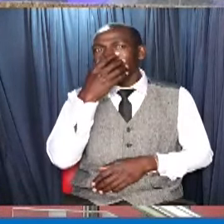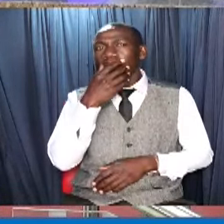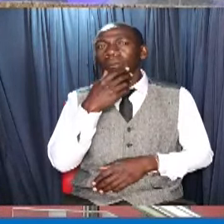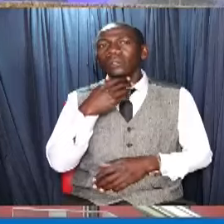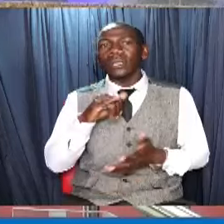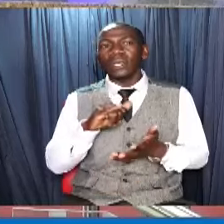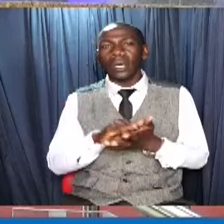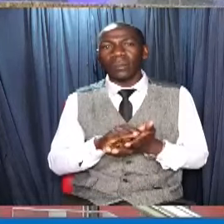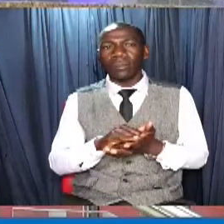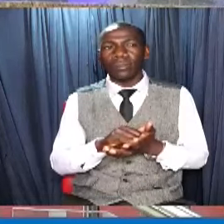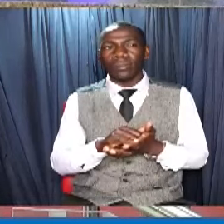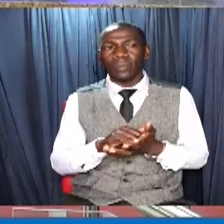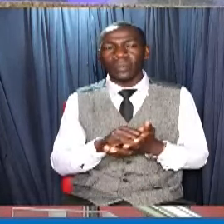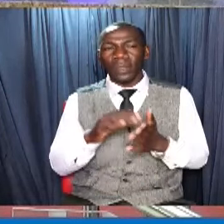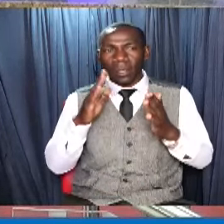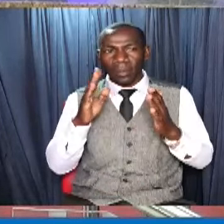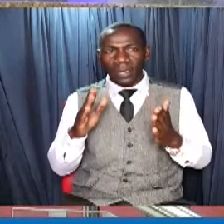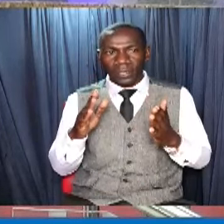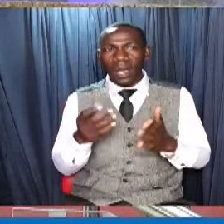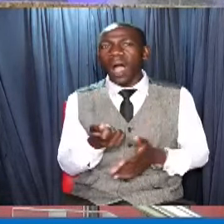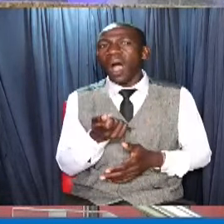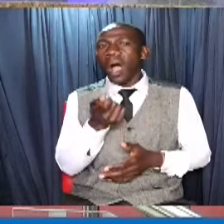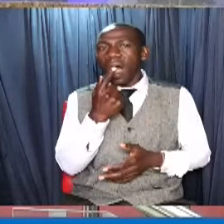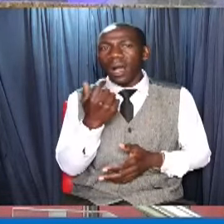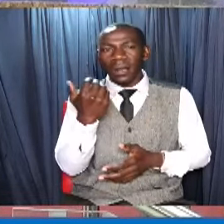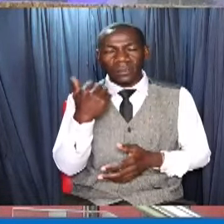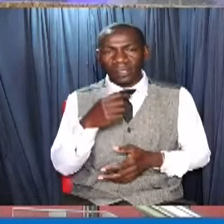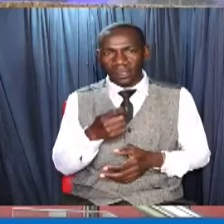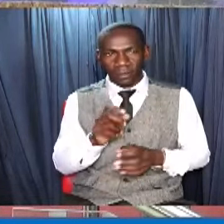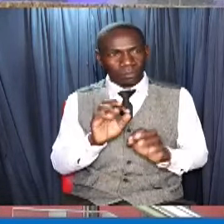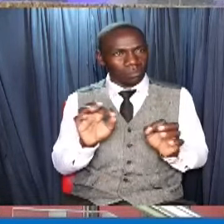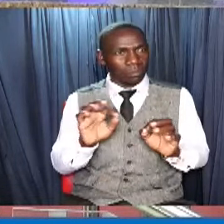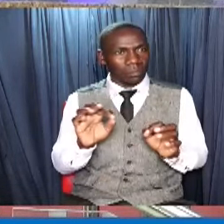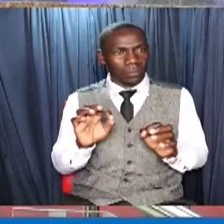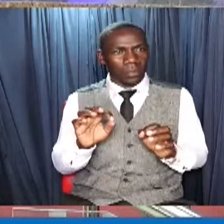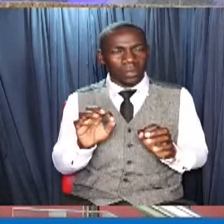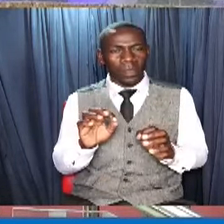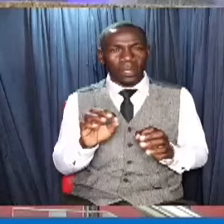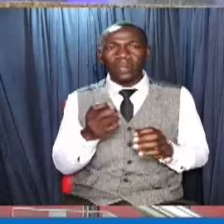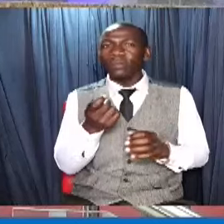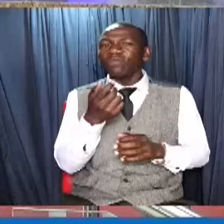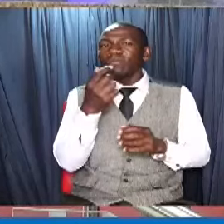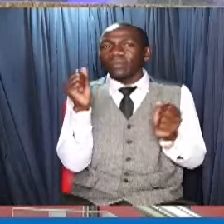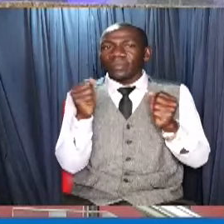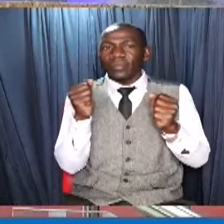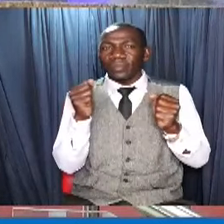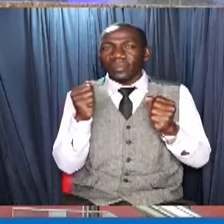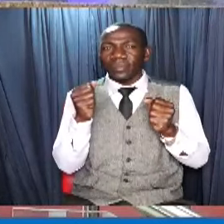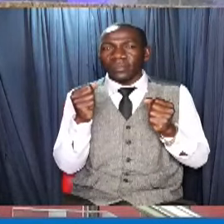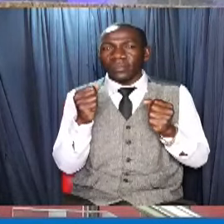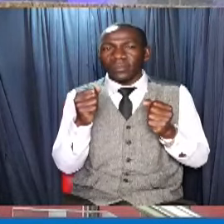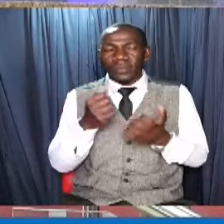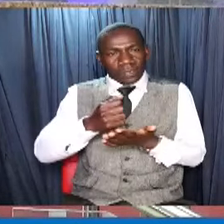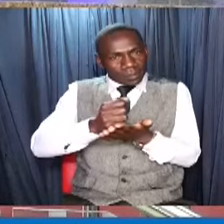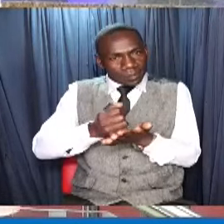When sickness comes upon you. Mtu akabambanya na kidonge atapona. And they'll go for medicine and be healed. Na homa lijalo. And when sickness comes. Mtu akabambanya na